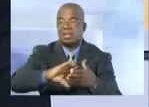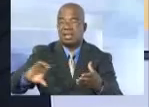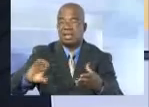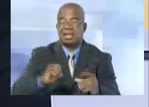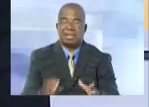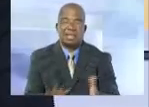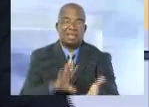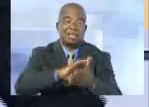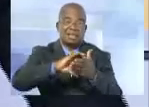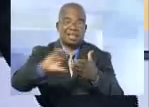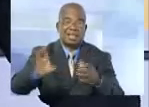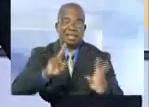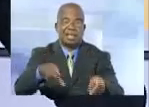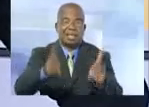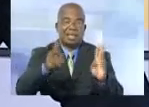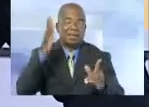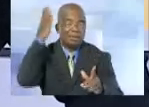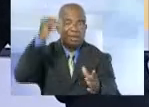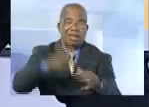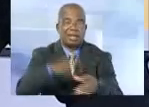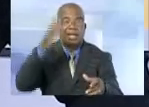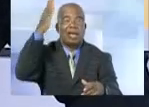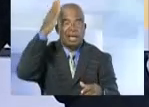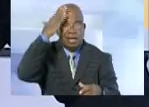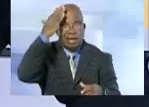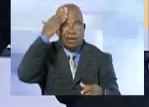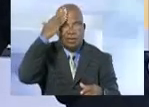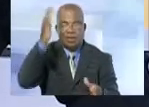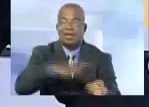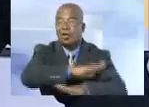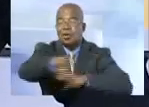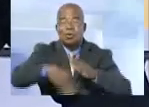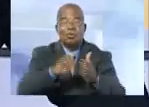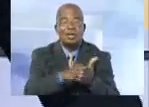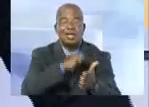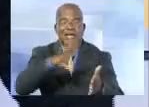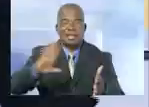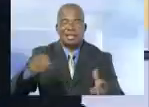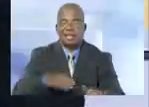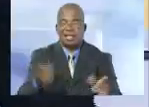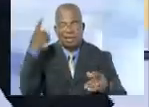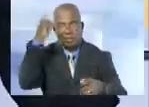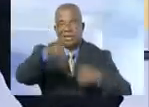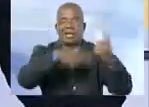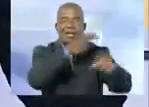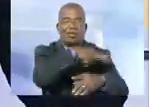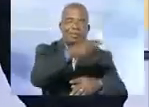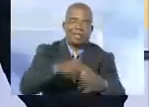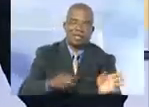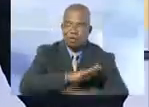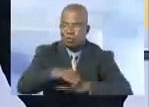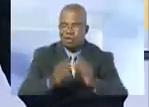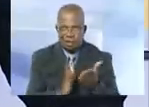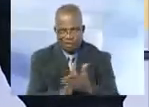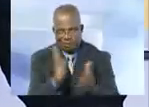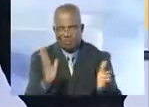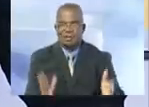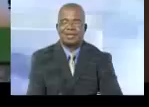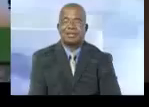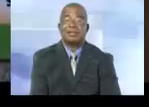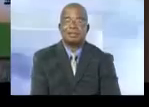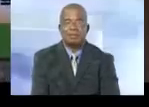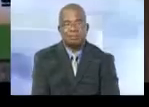ces cartes permettront d'identifier les élèves et pourront être utilisées pour les consultations médicales. Les explications d'Evelyne